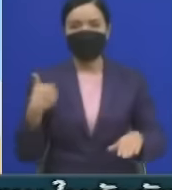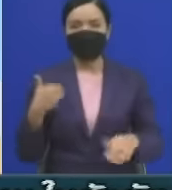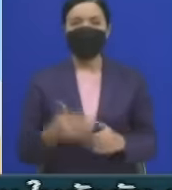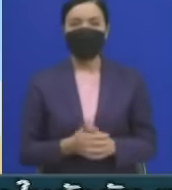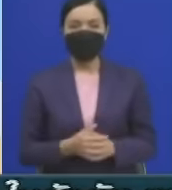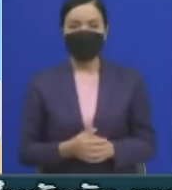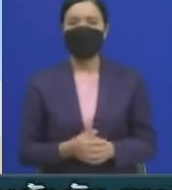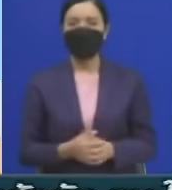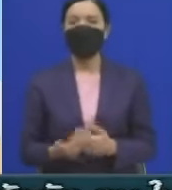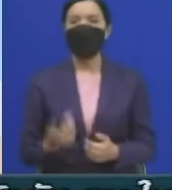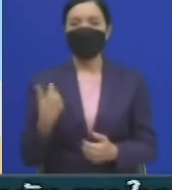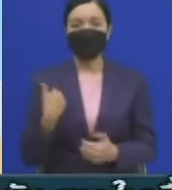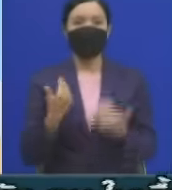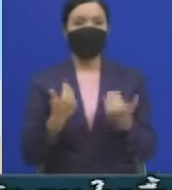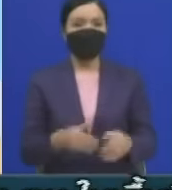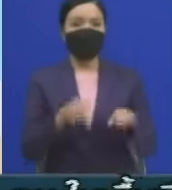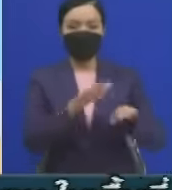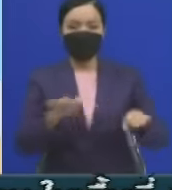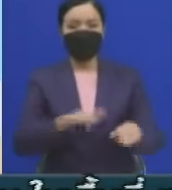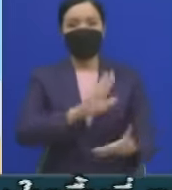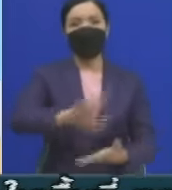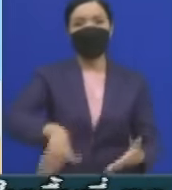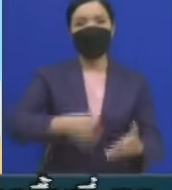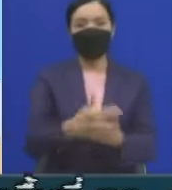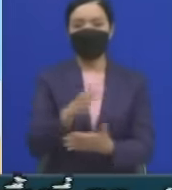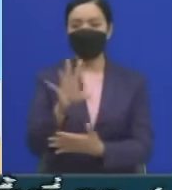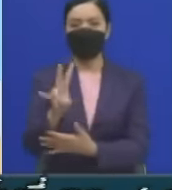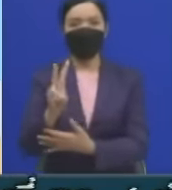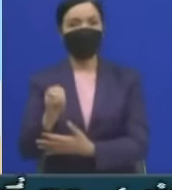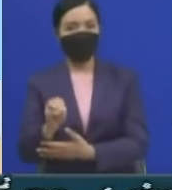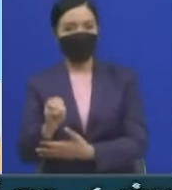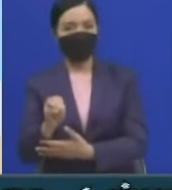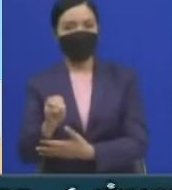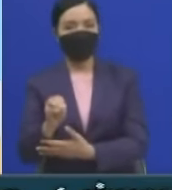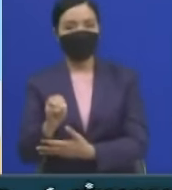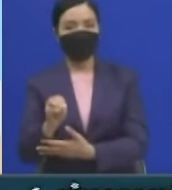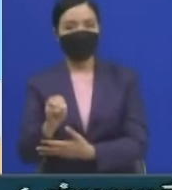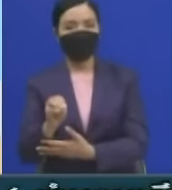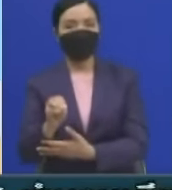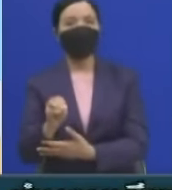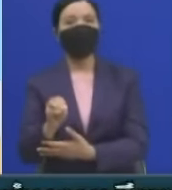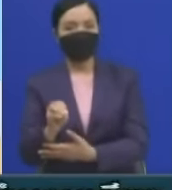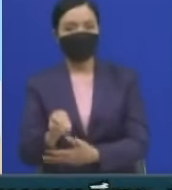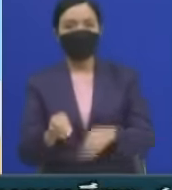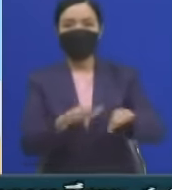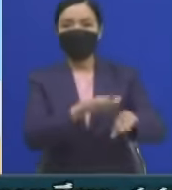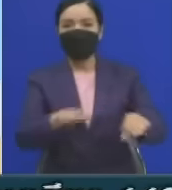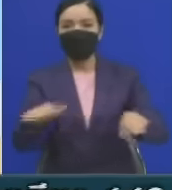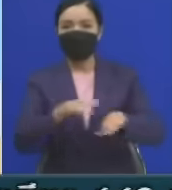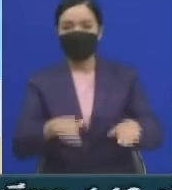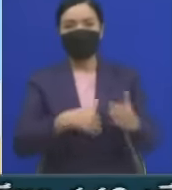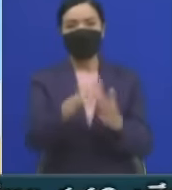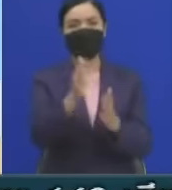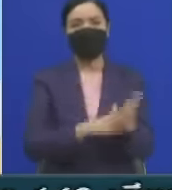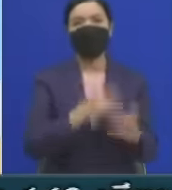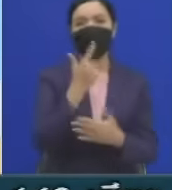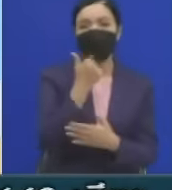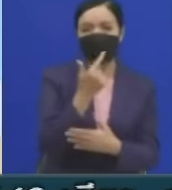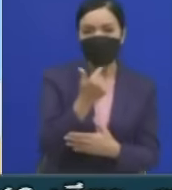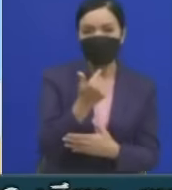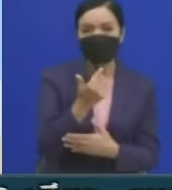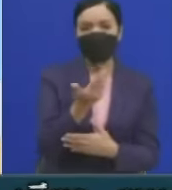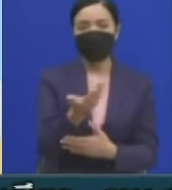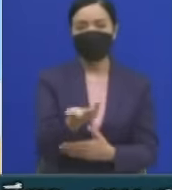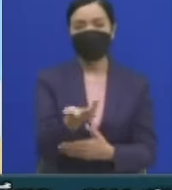นะครับสามอันเราก็ตอนนี้เรามีเตียงทั้งหมด70เตียงนะครับแยกเป็นเตียงระดับสีแดงเนี่ยน